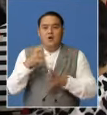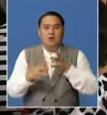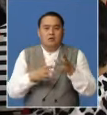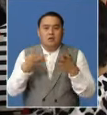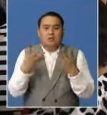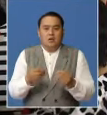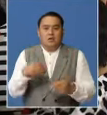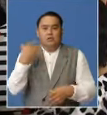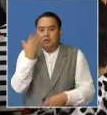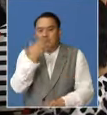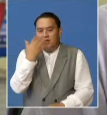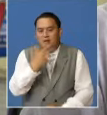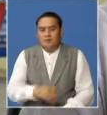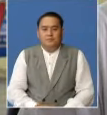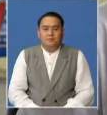дня слепых.